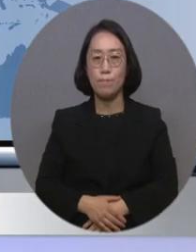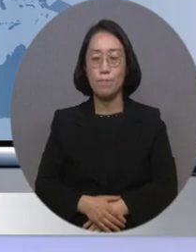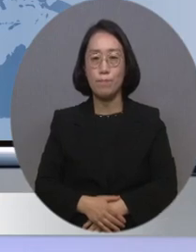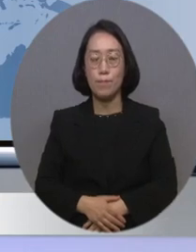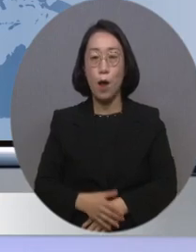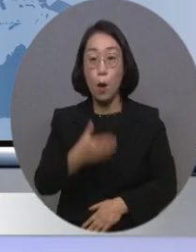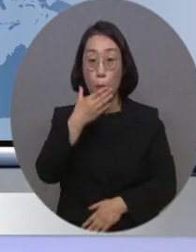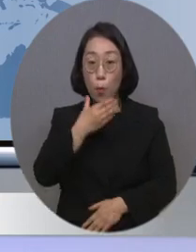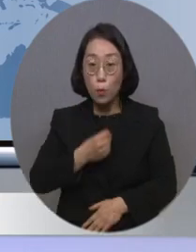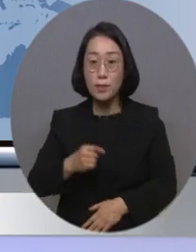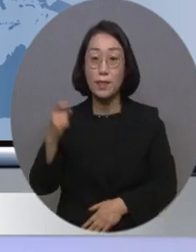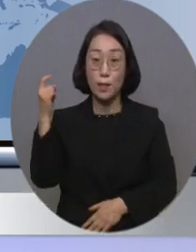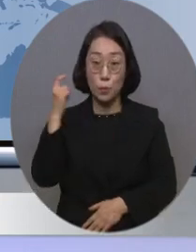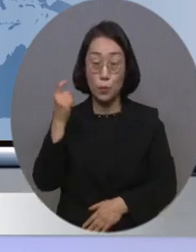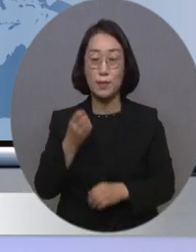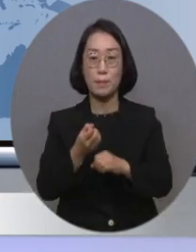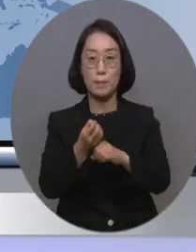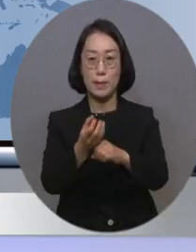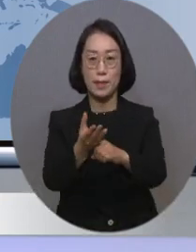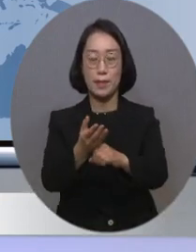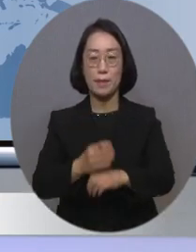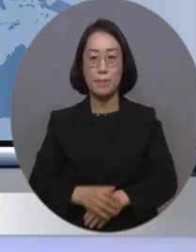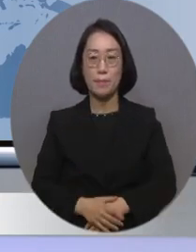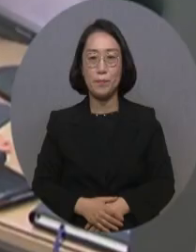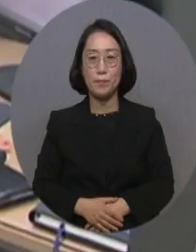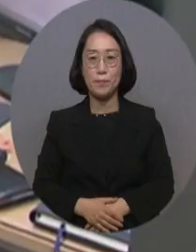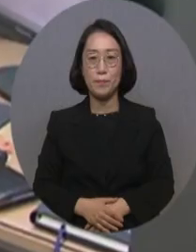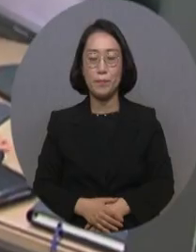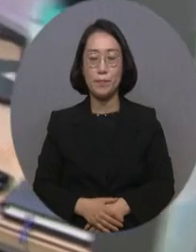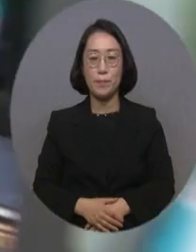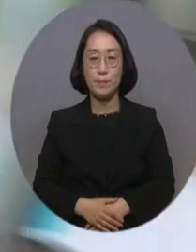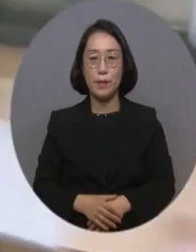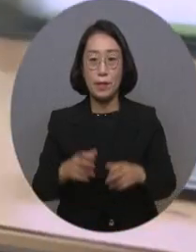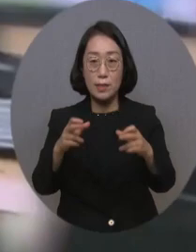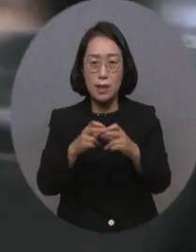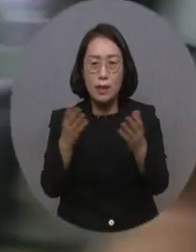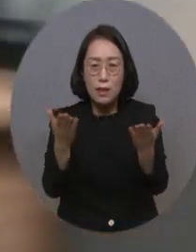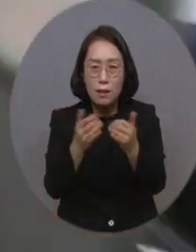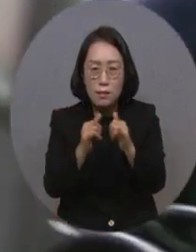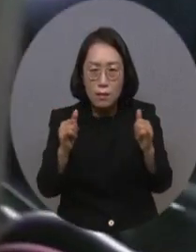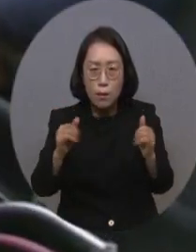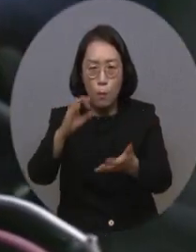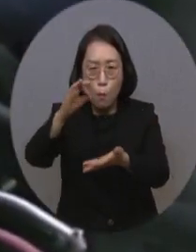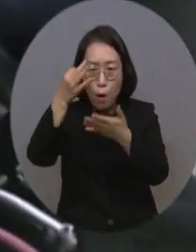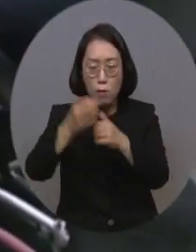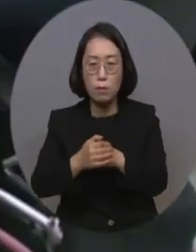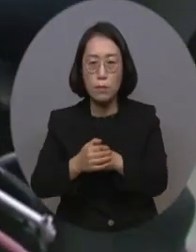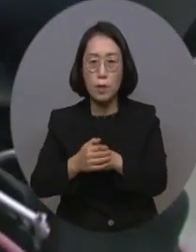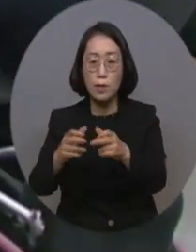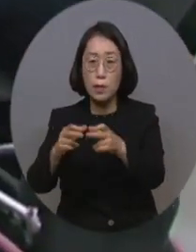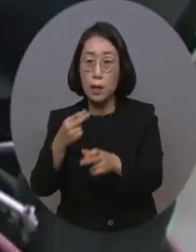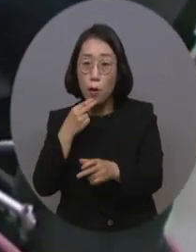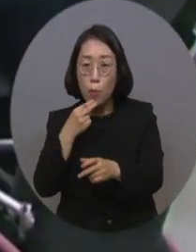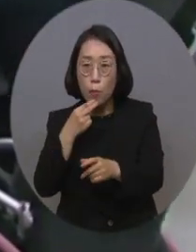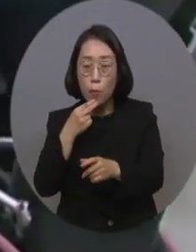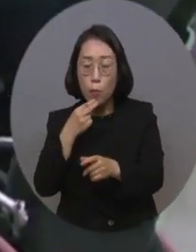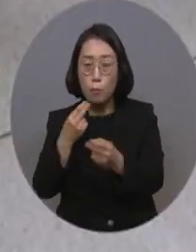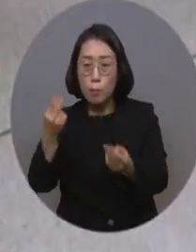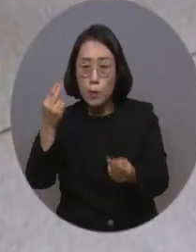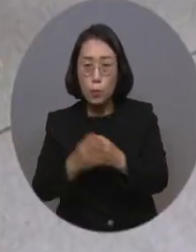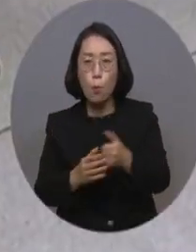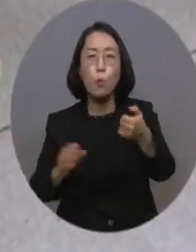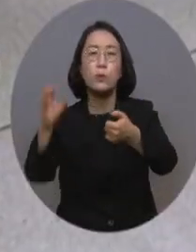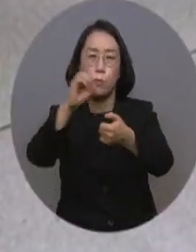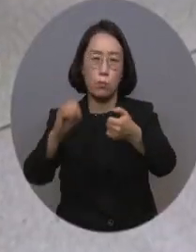이어서 복직의 정책 소식 만나보겠습니다 장애인 근로자의 평균임금이 비장애인의 절반 수준에 머문다는